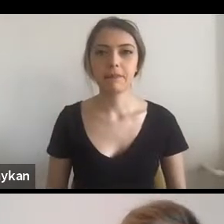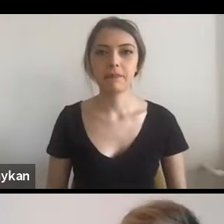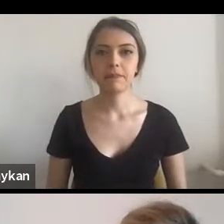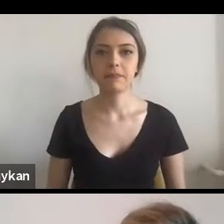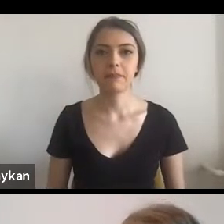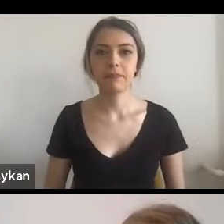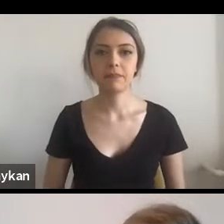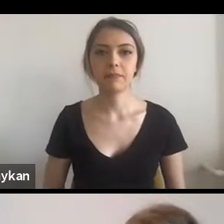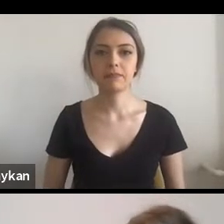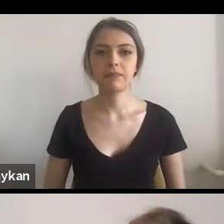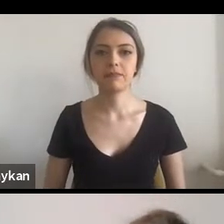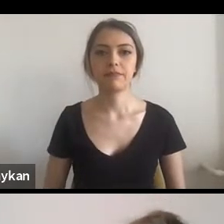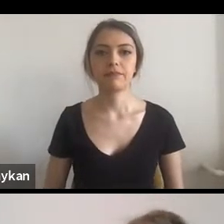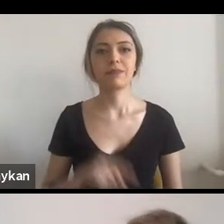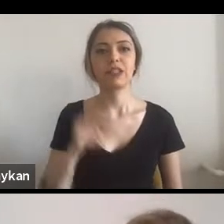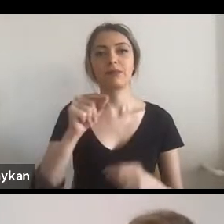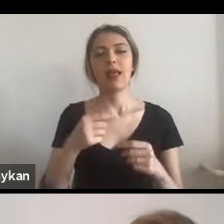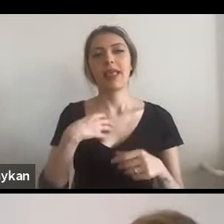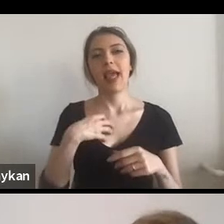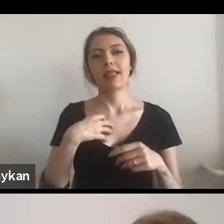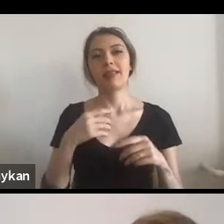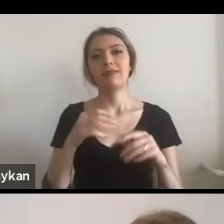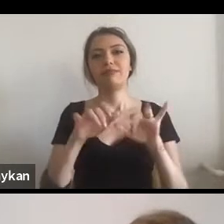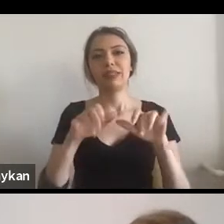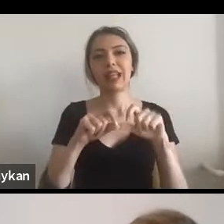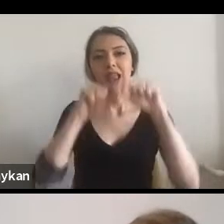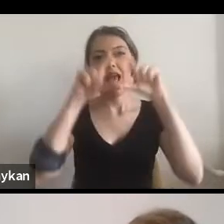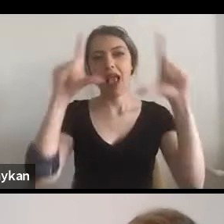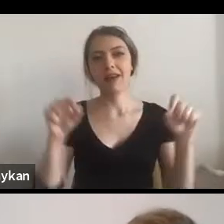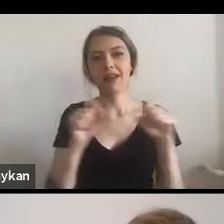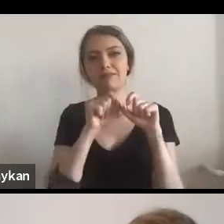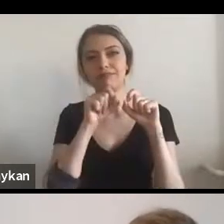Ekran paylaşımı yapacağım şimdi.